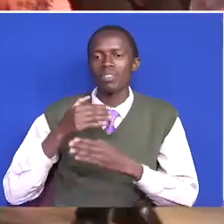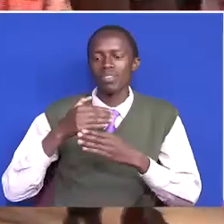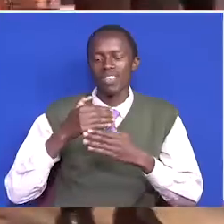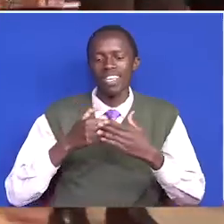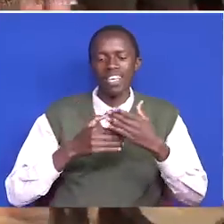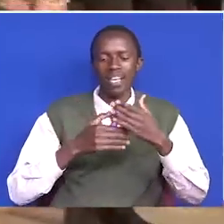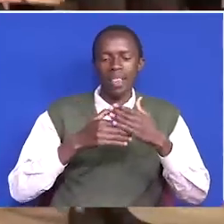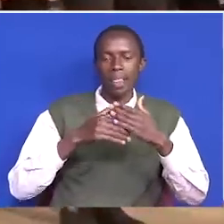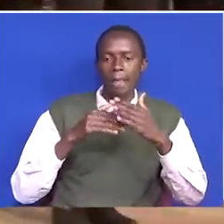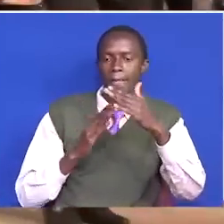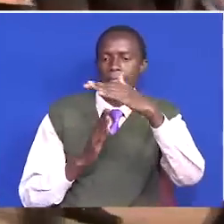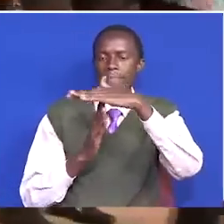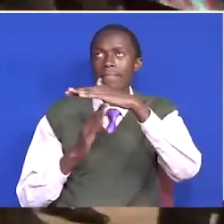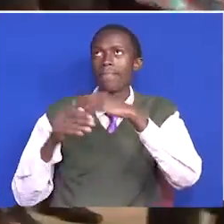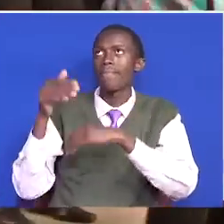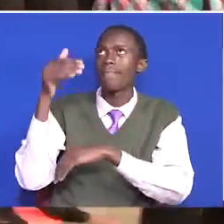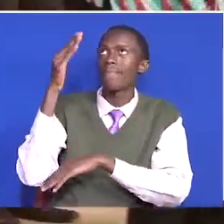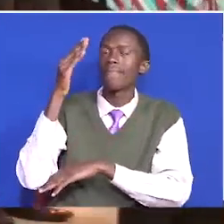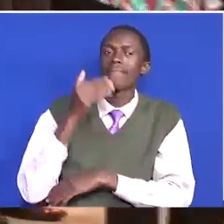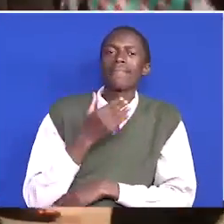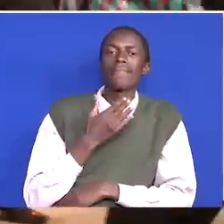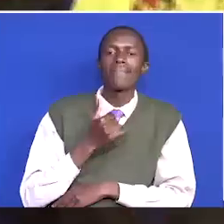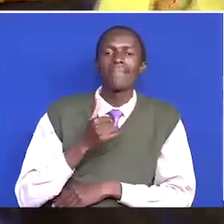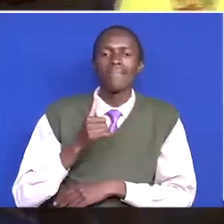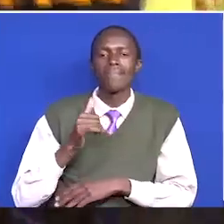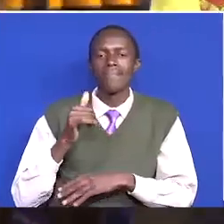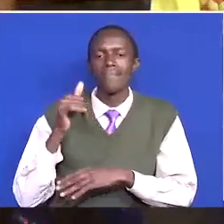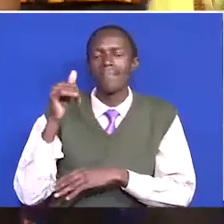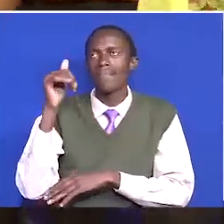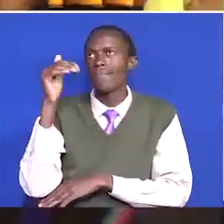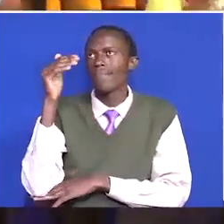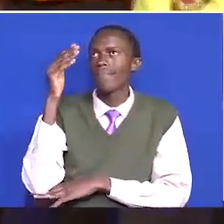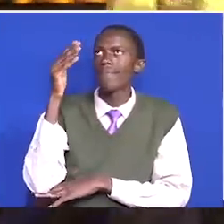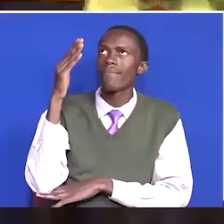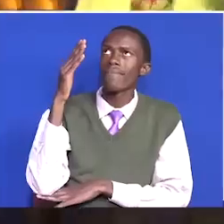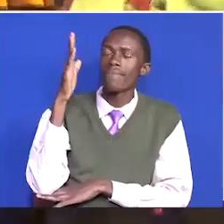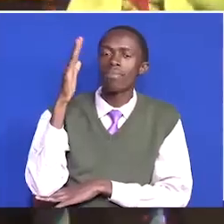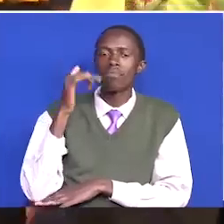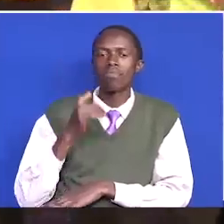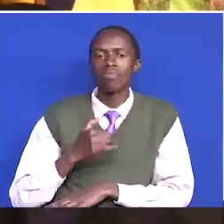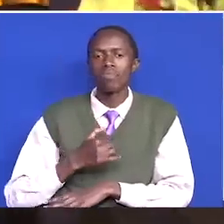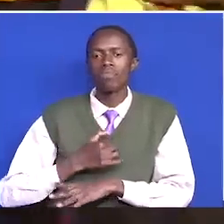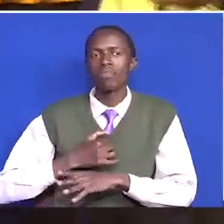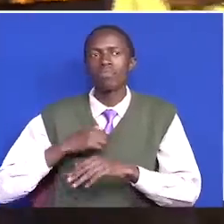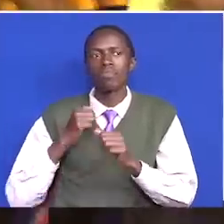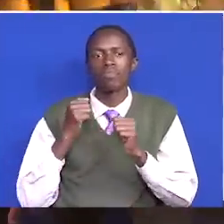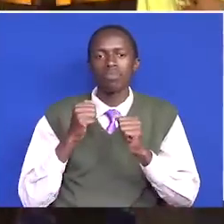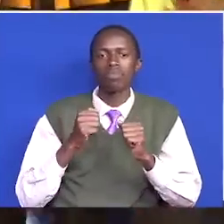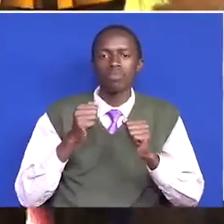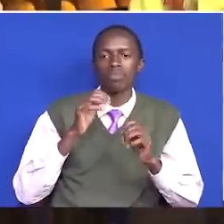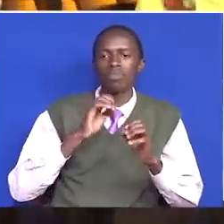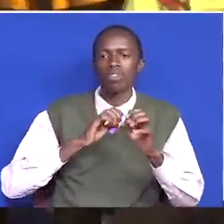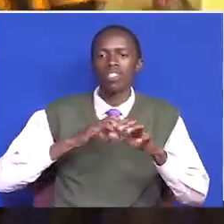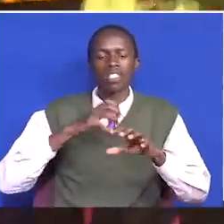Ujenge juu yako. Ninataka Ebeneza. Ninataka Ebeneza. Wewe msingi wangu.